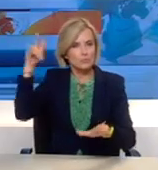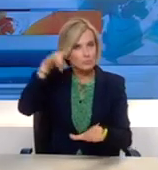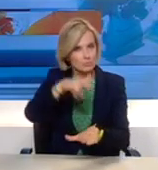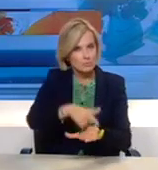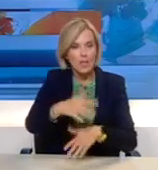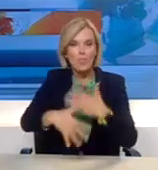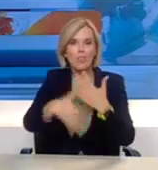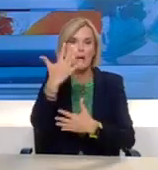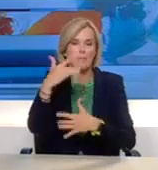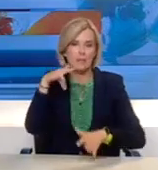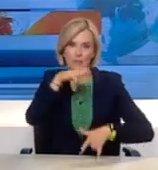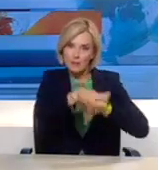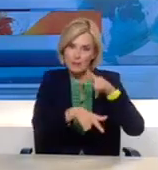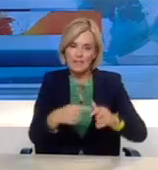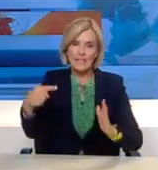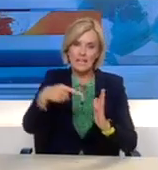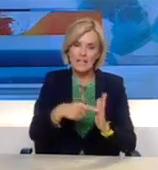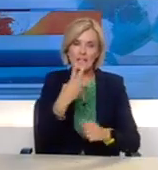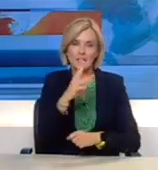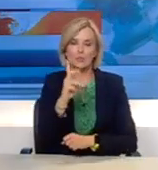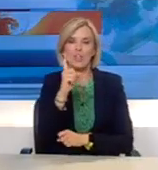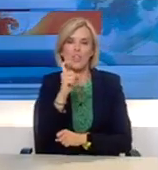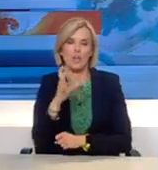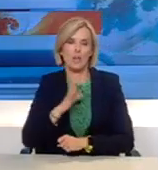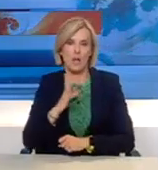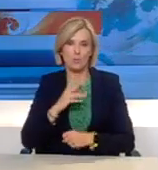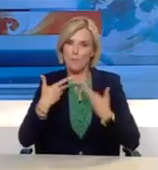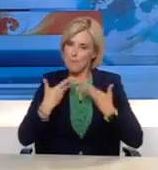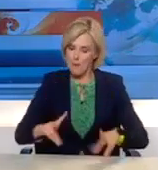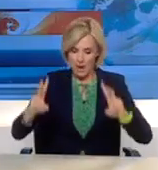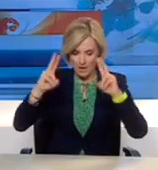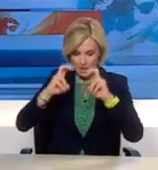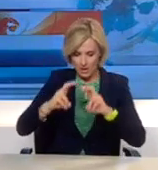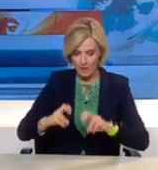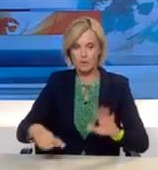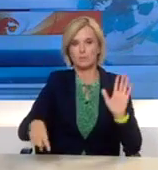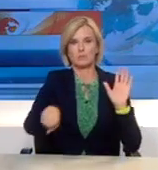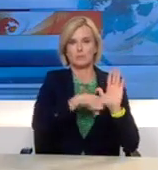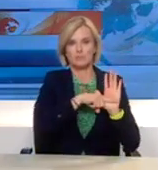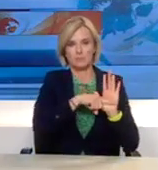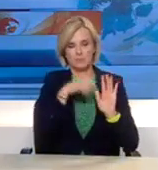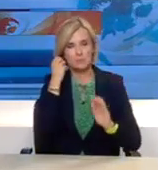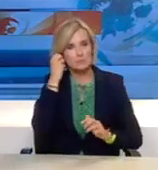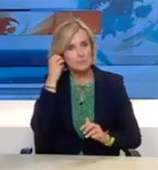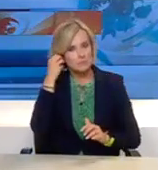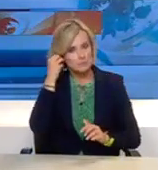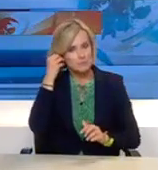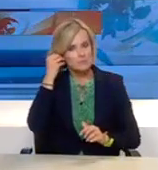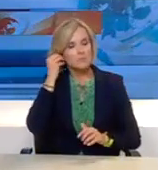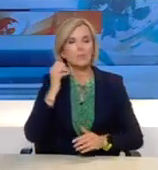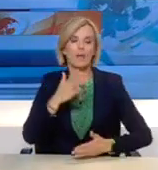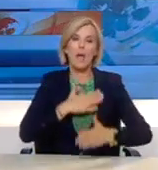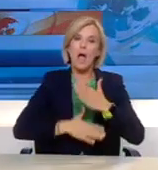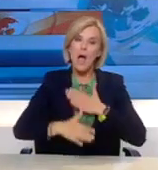οποίες μετέφεραν περισσότερο από 1.310 άτομα. Όλα αυτά τα δείγματα που έχουν ελεγχθεί μέχρι στιγμής ήταν αρνητικά. Αγαπητοί μου